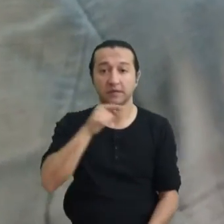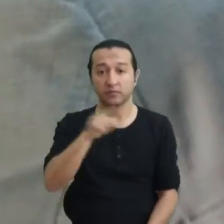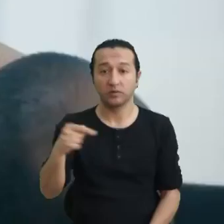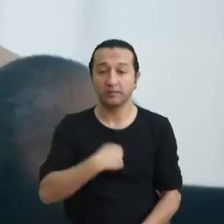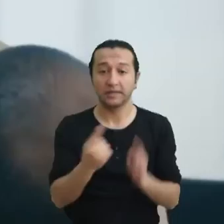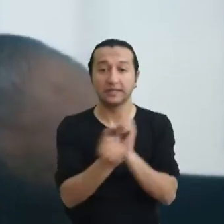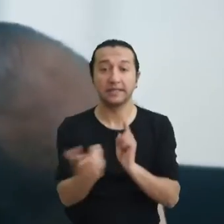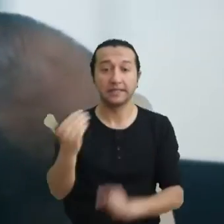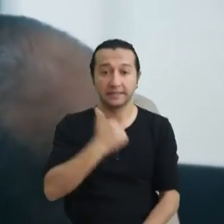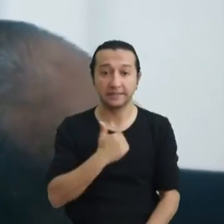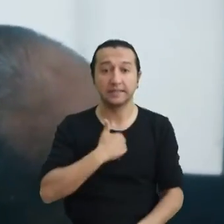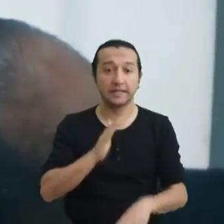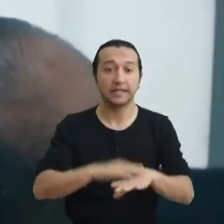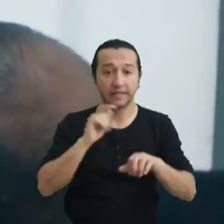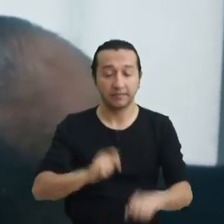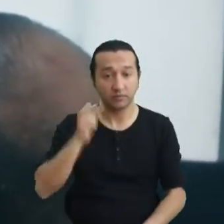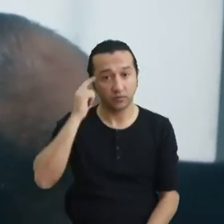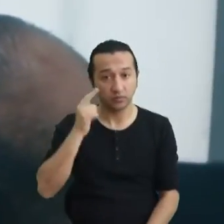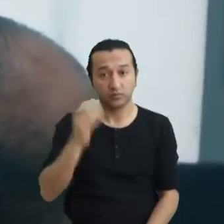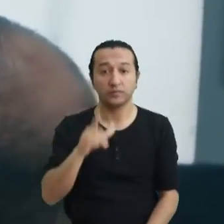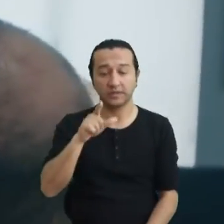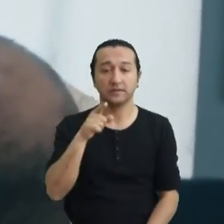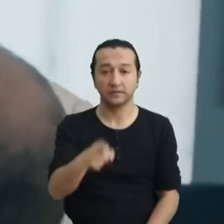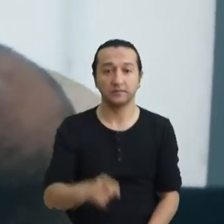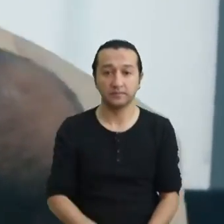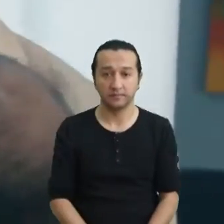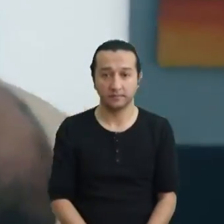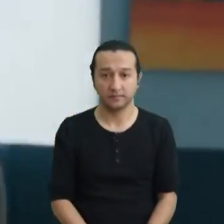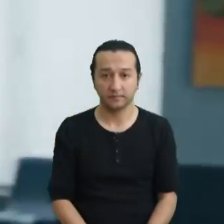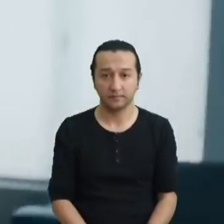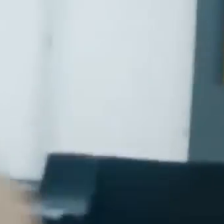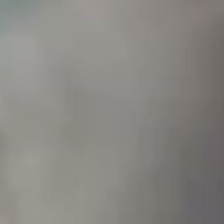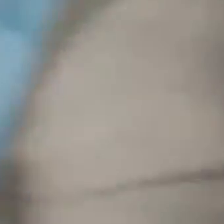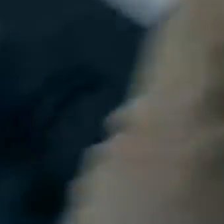bana gelirse ne yaparım diye düşüneceksin. Kulağına konuşuyor.